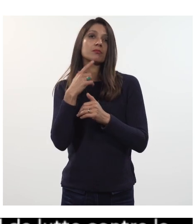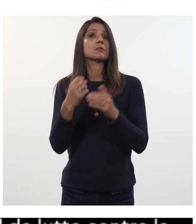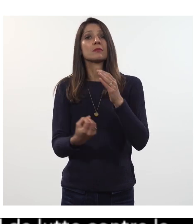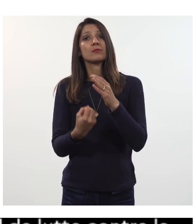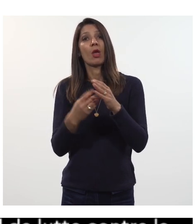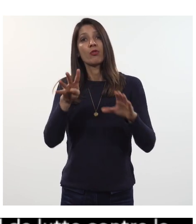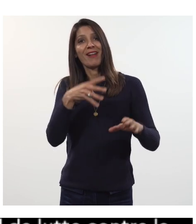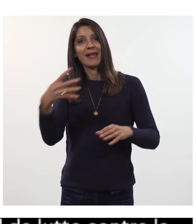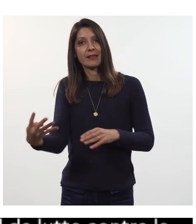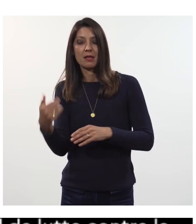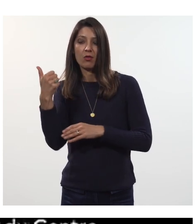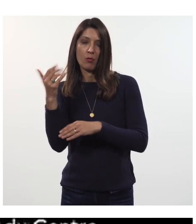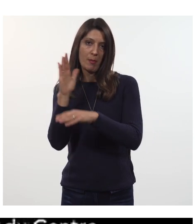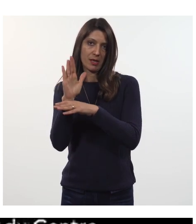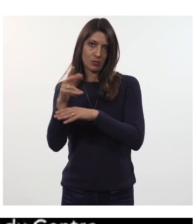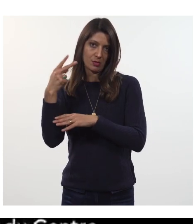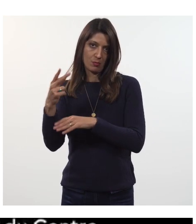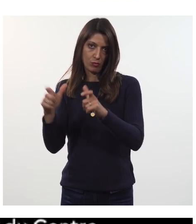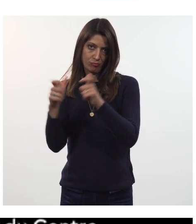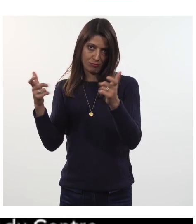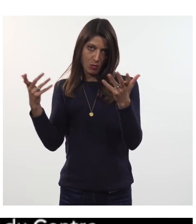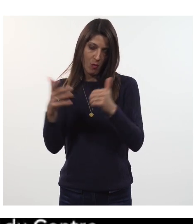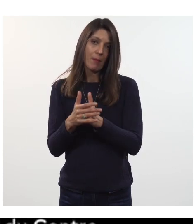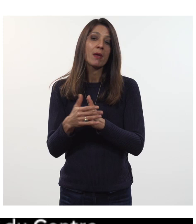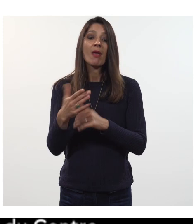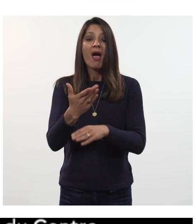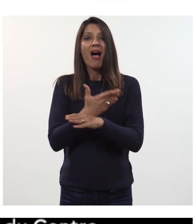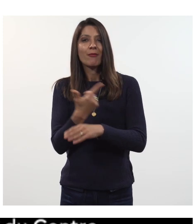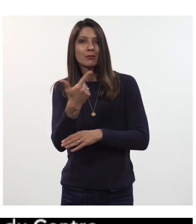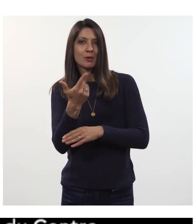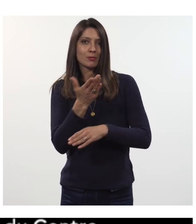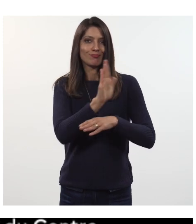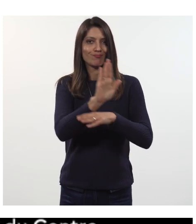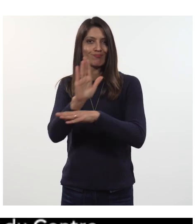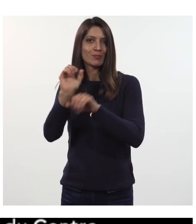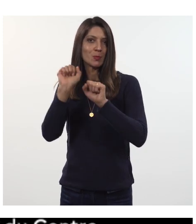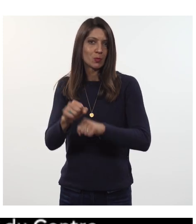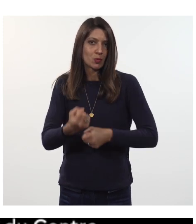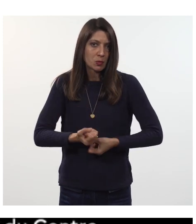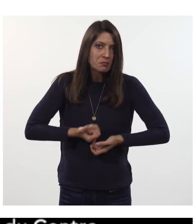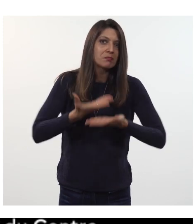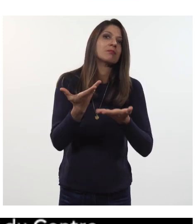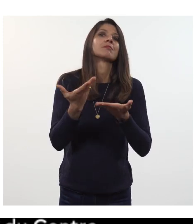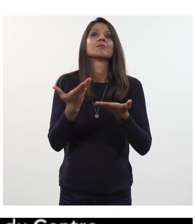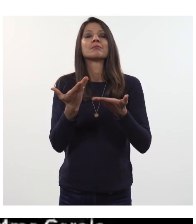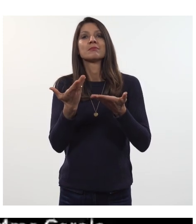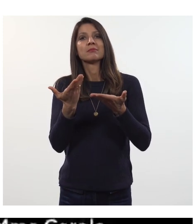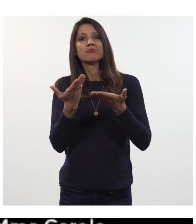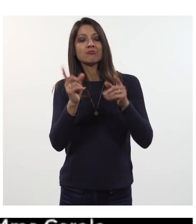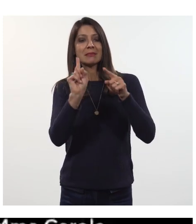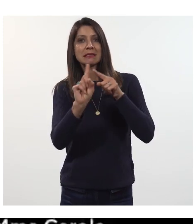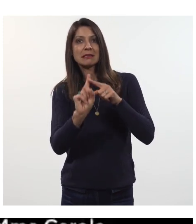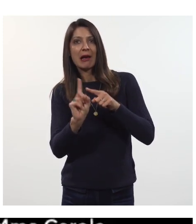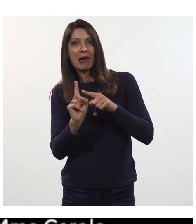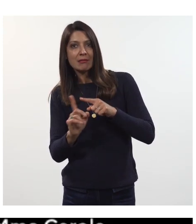intervention. Mais avant de vous donner la parole à tous les deux et vous laisser le temps d'exposer en détail